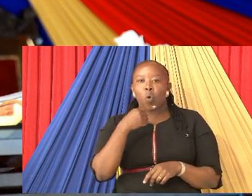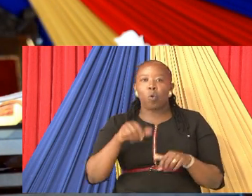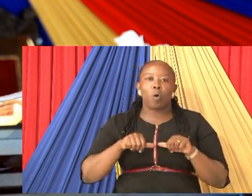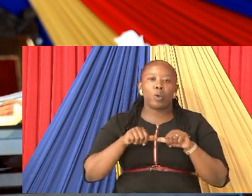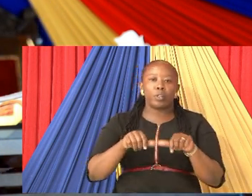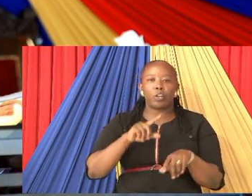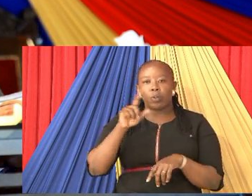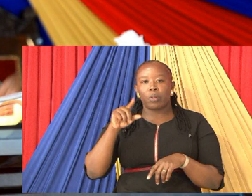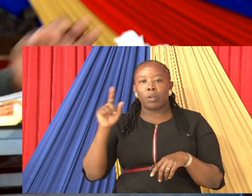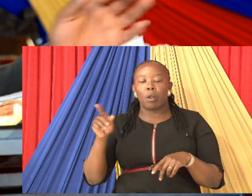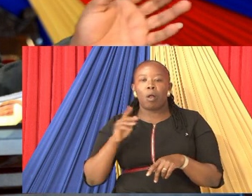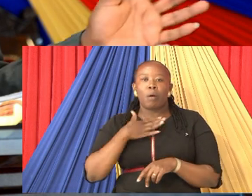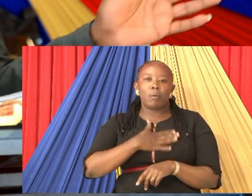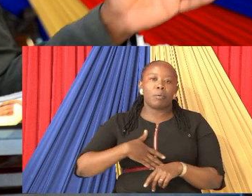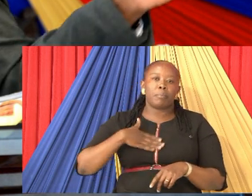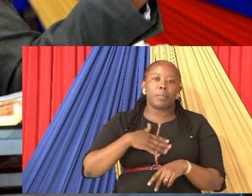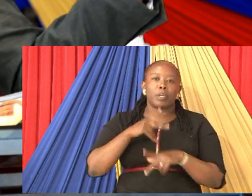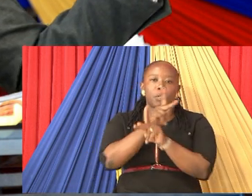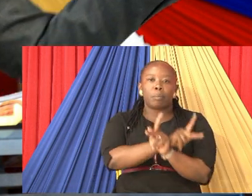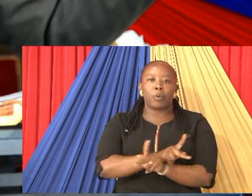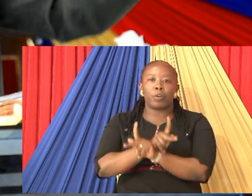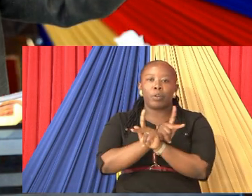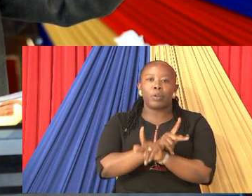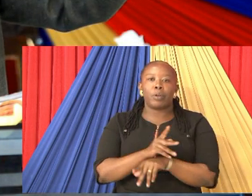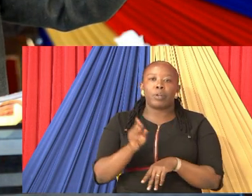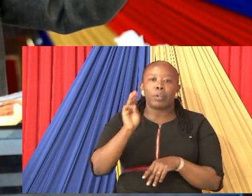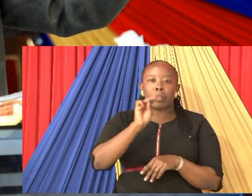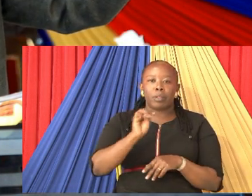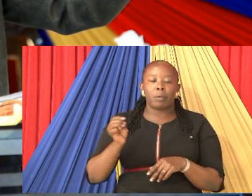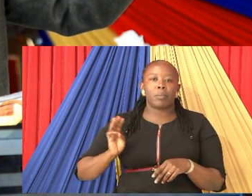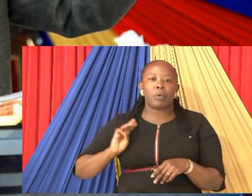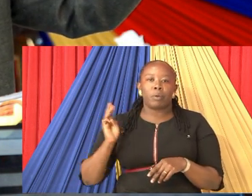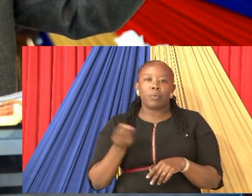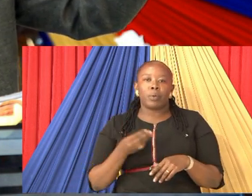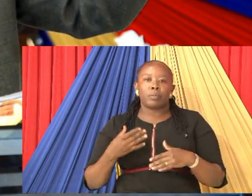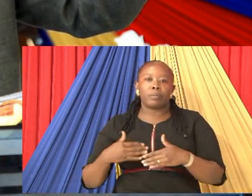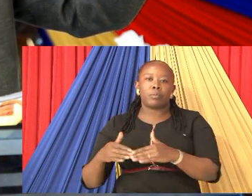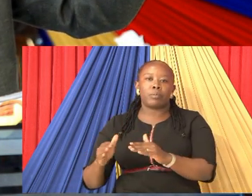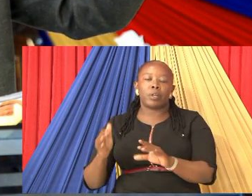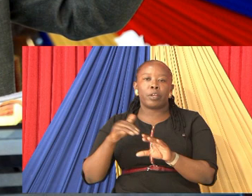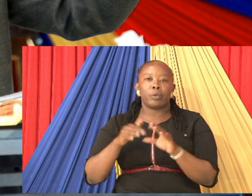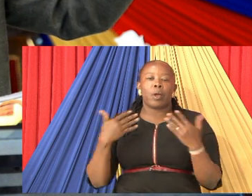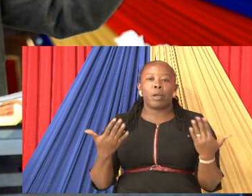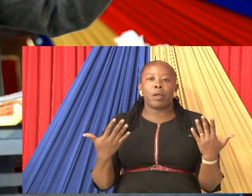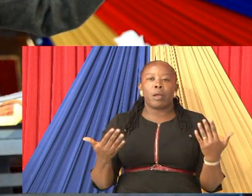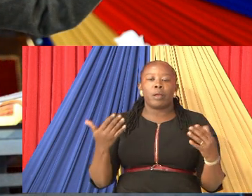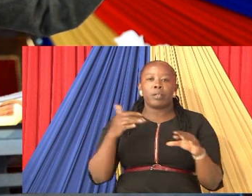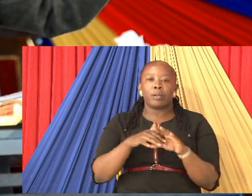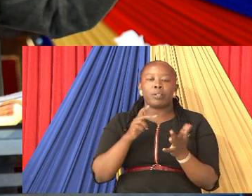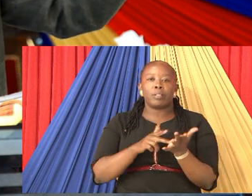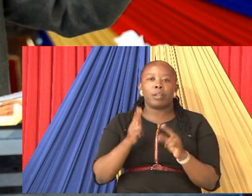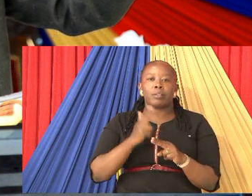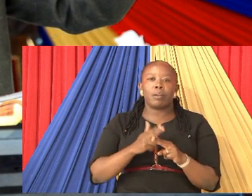na kuwapa ushindi wako. We thank you, we honor you. Tujipeane mikononi mwako. Na ni katika jina la Yesu tuwaomba na